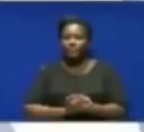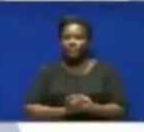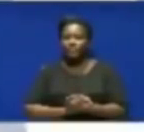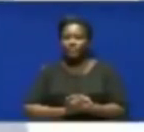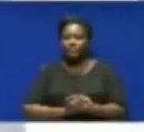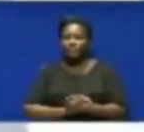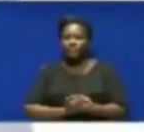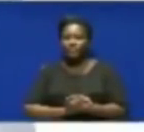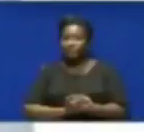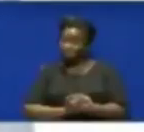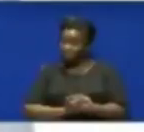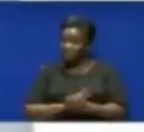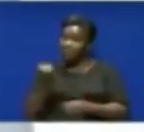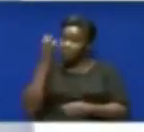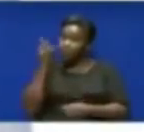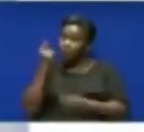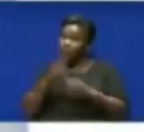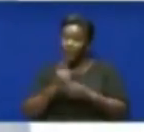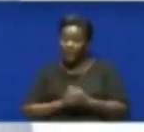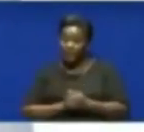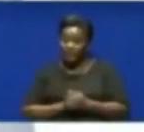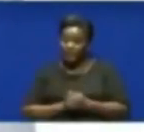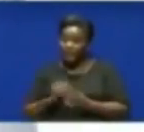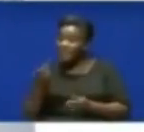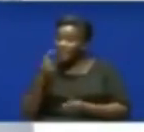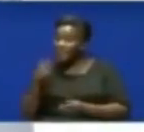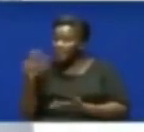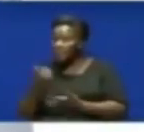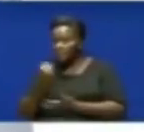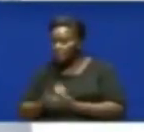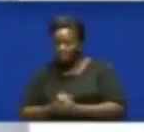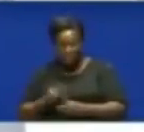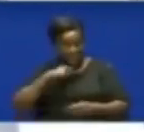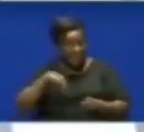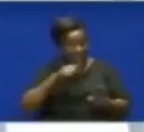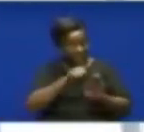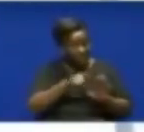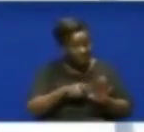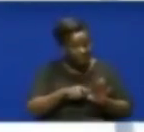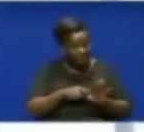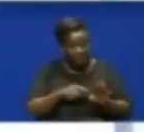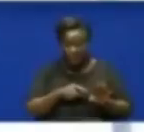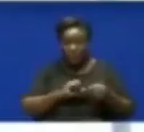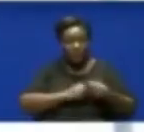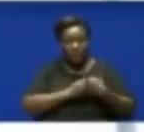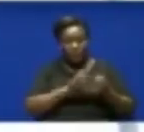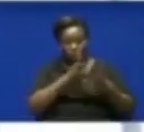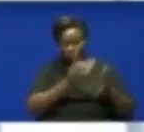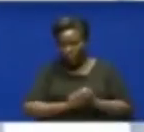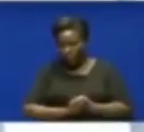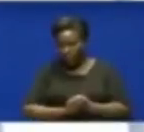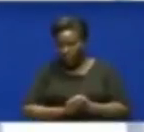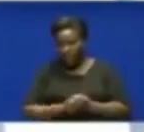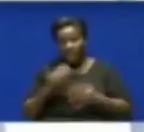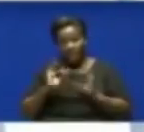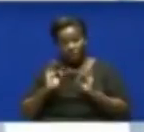Ugonjwa la hatari alafu tiba yake bado haijapatikana, na hasa kwa kwetu huku wa Afrika ni matatizo makubwa sana. Kwa hiyo kwa level city kwa mimi